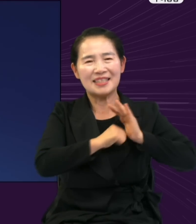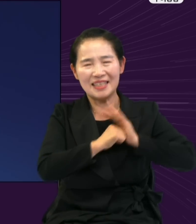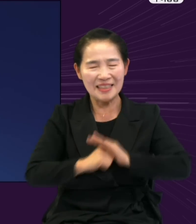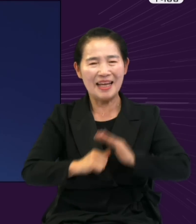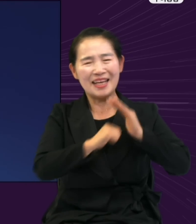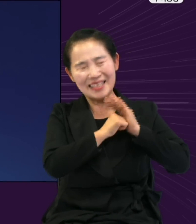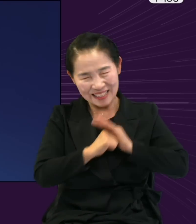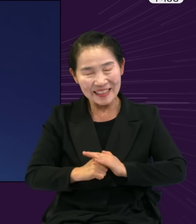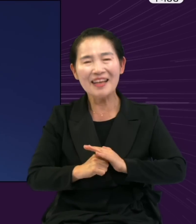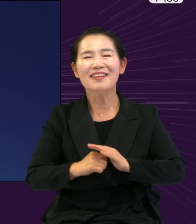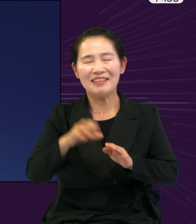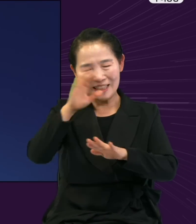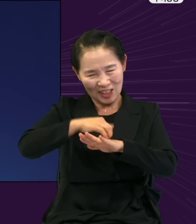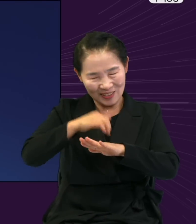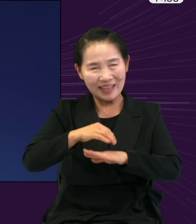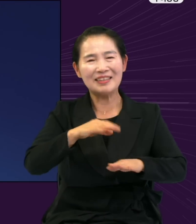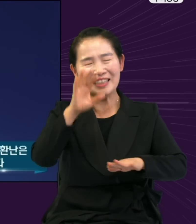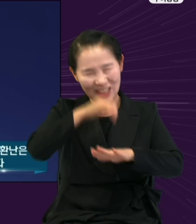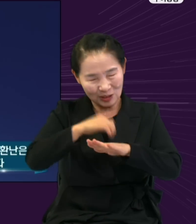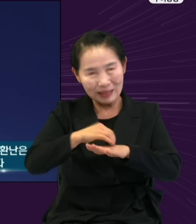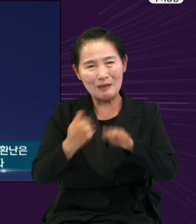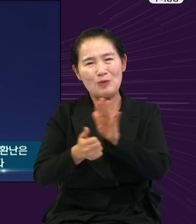줄 압니다.